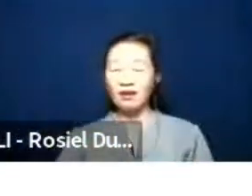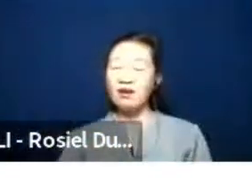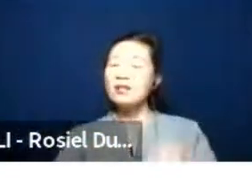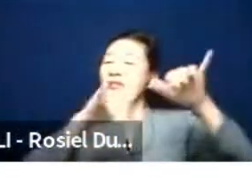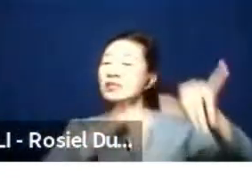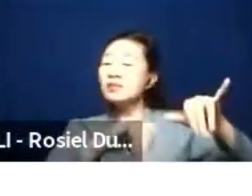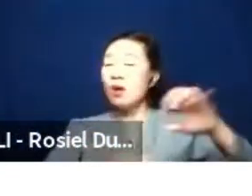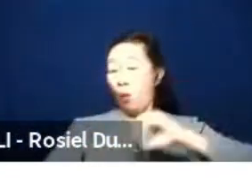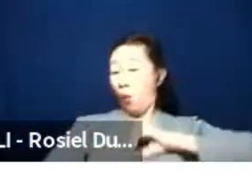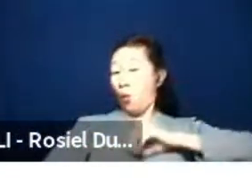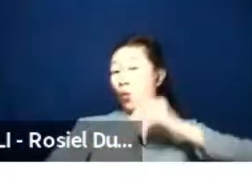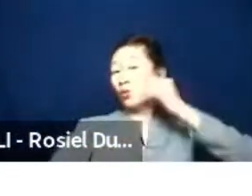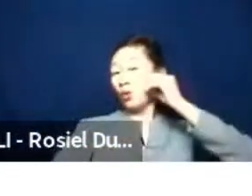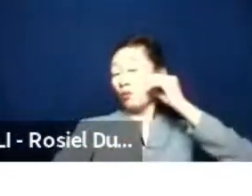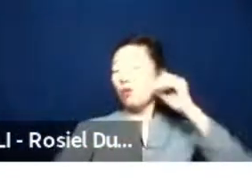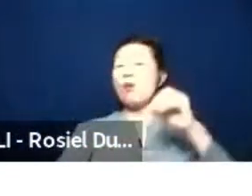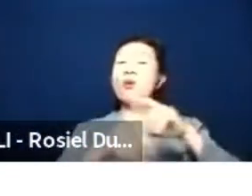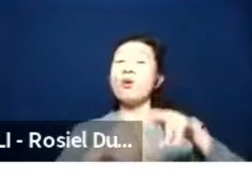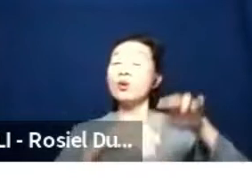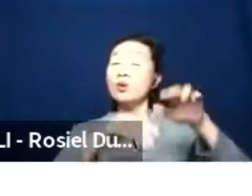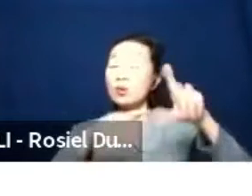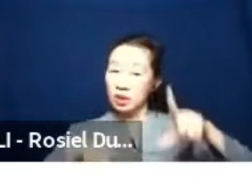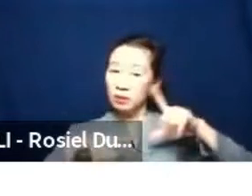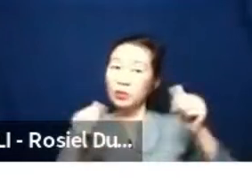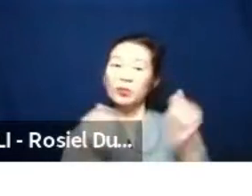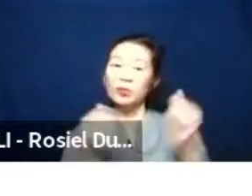sa sarili niyang bahay or titira siya kasama ng